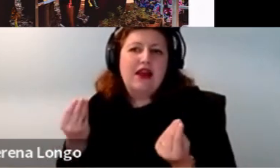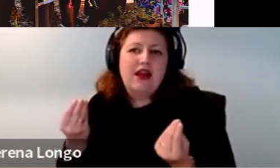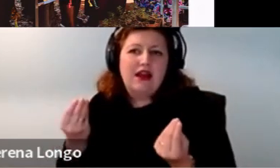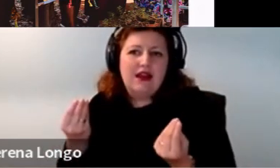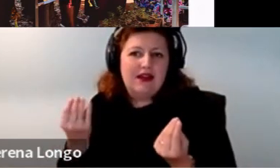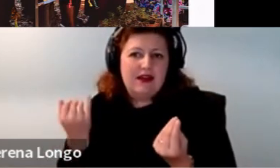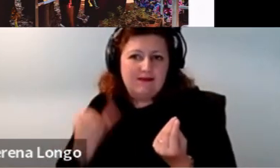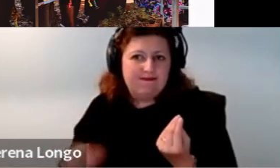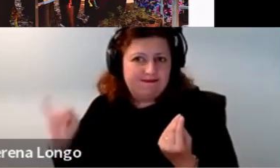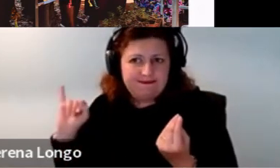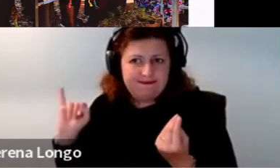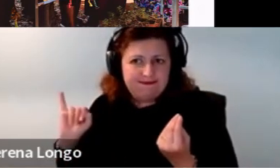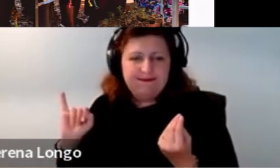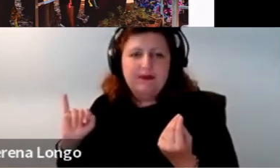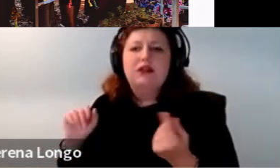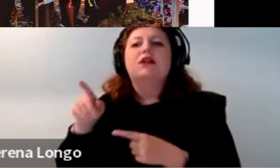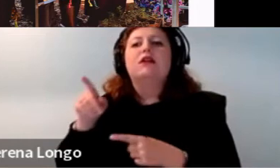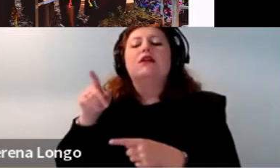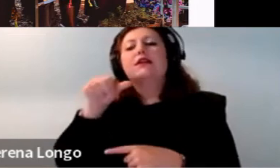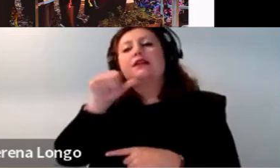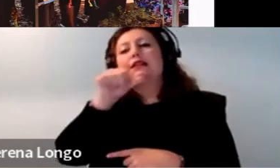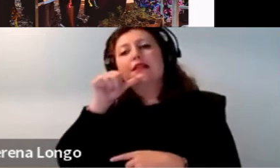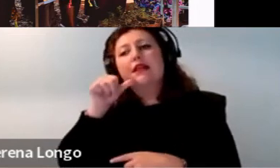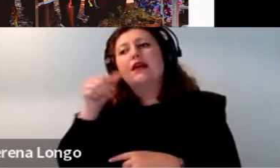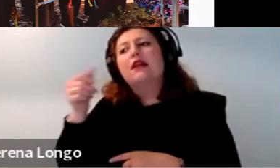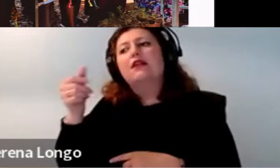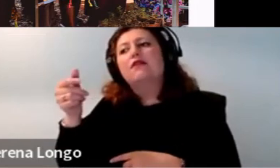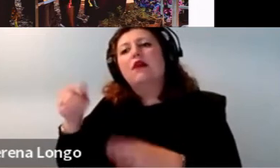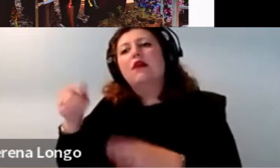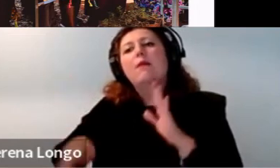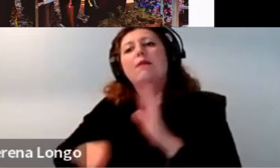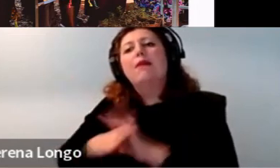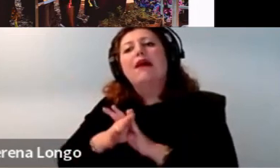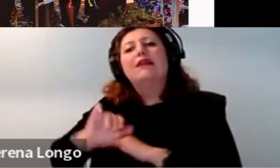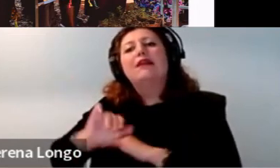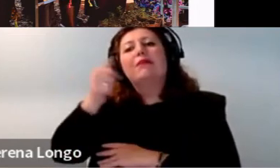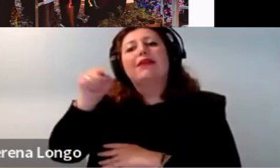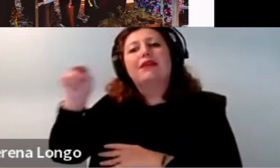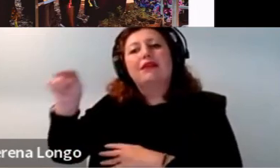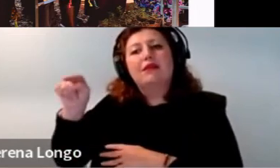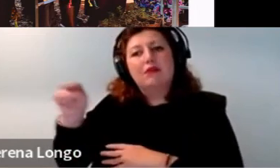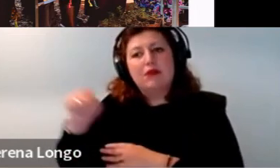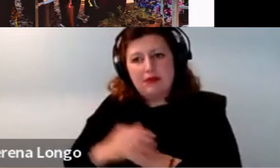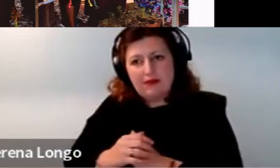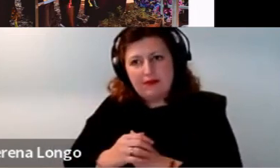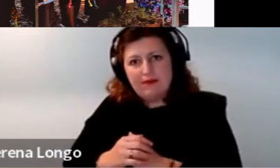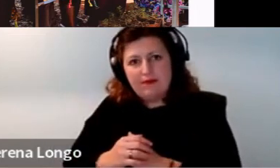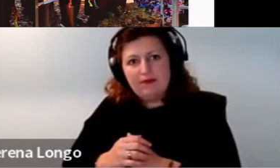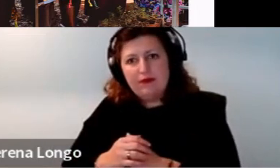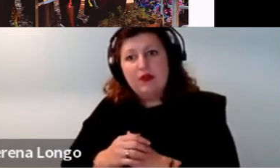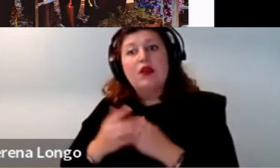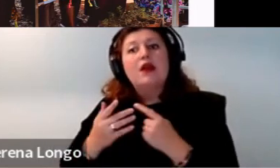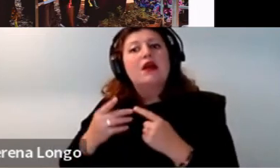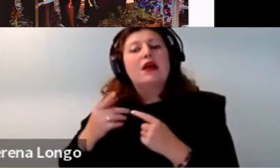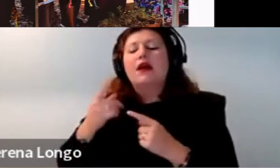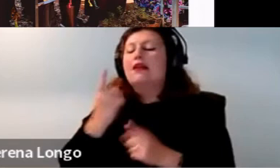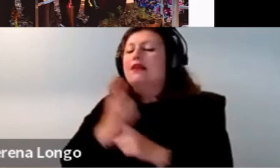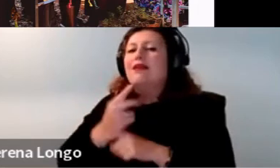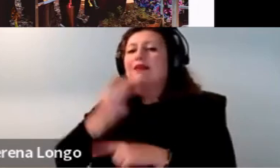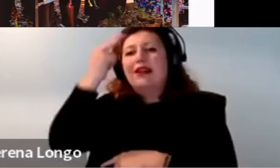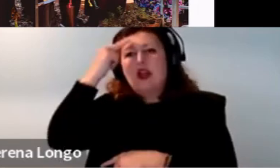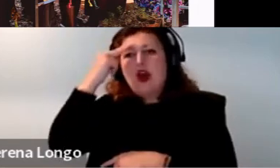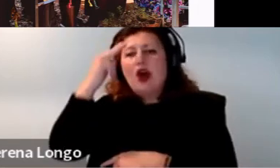aspetto di collaborazione col locale esce fantasticamente quando il sociale appunto va insieme